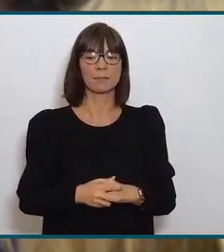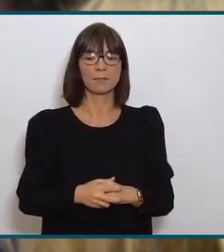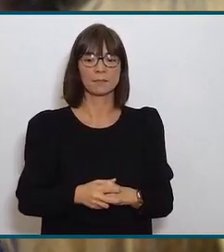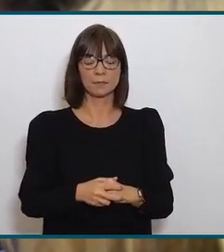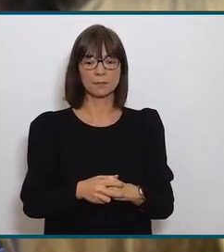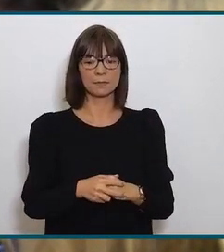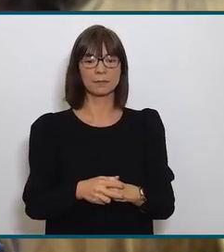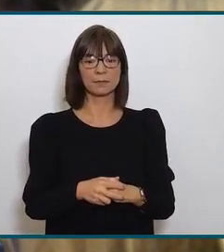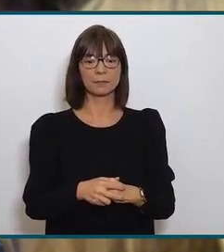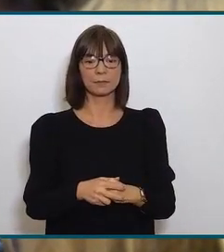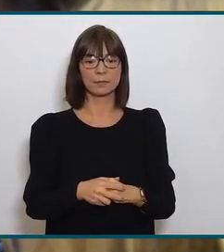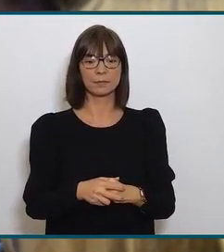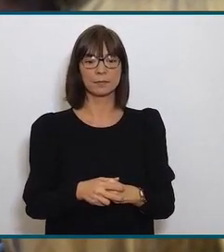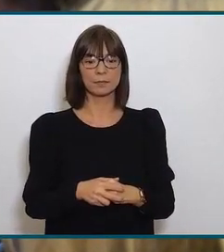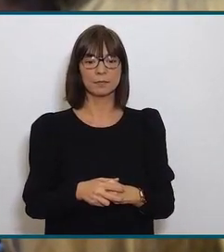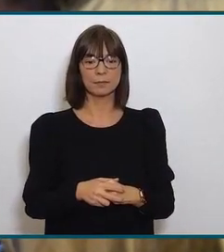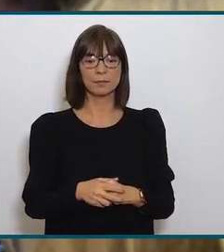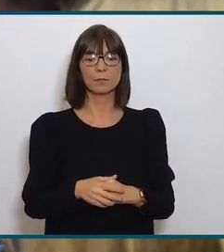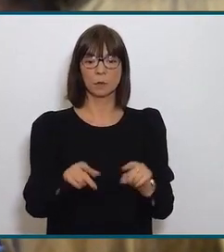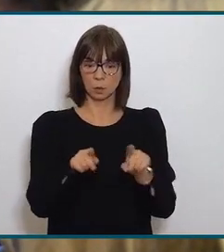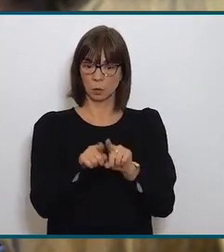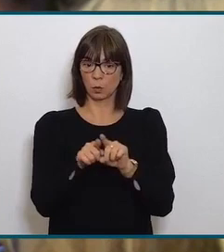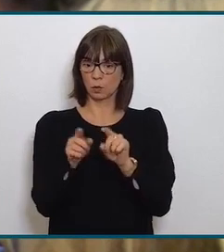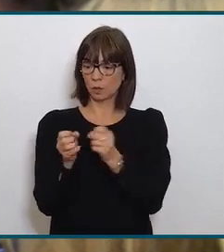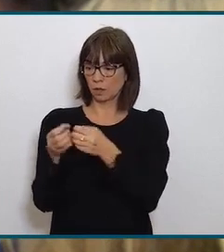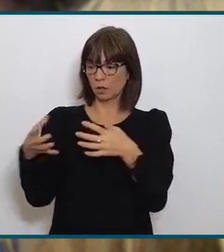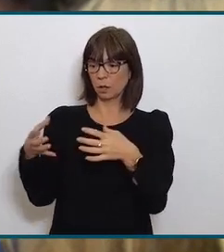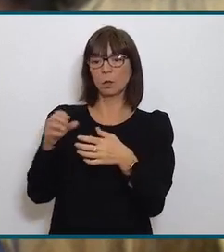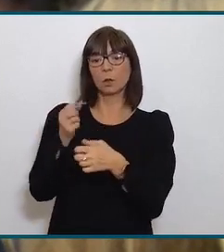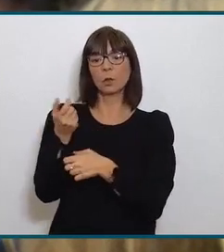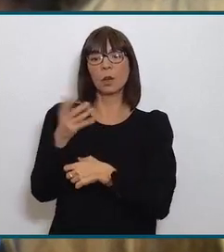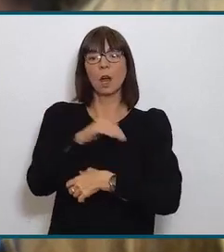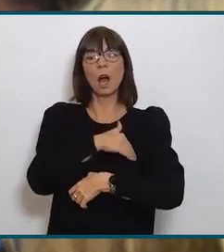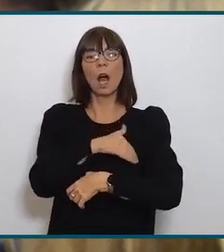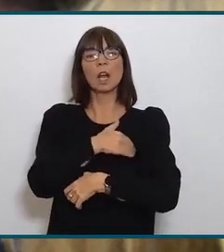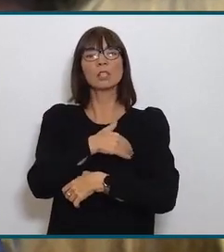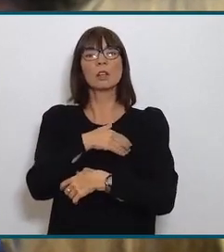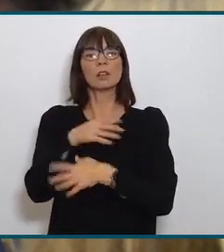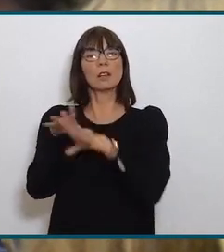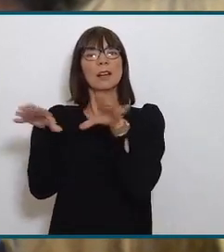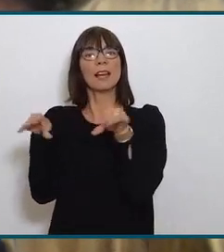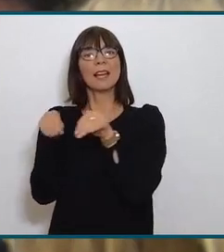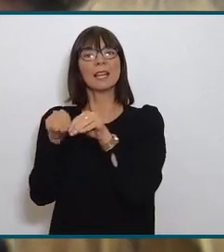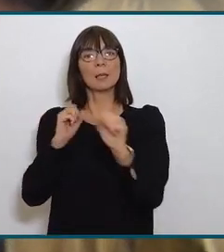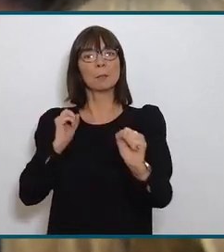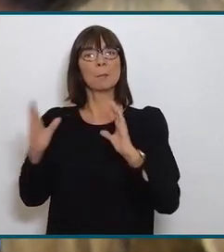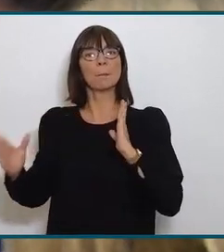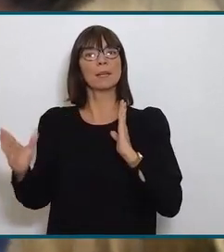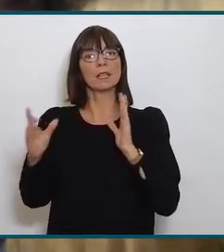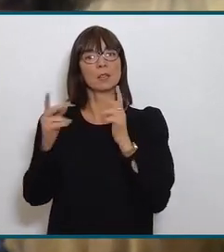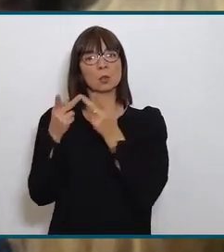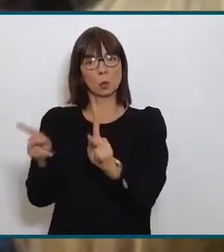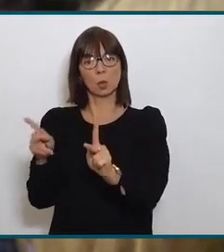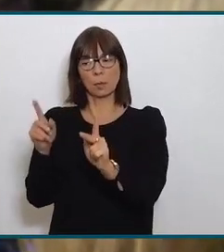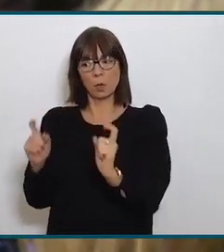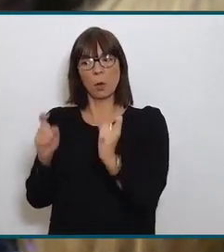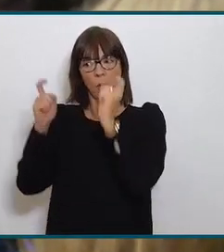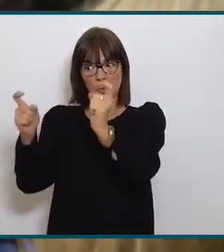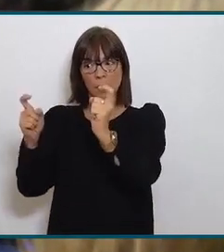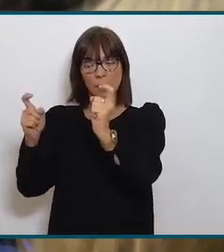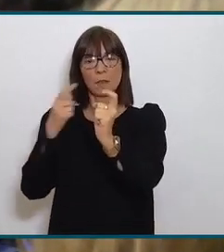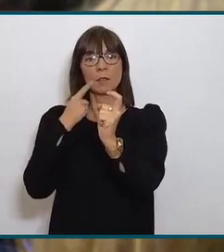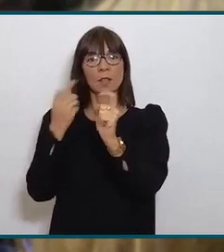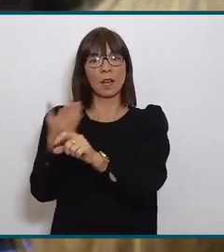venir. Nous augmentons le nombre d'agents de l'équipe de médiation urbaine pour passer à un total de 15 agents d'ici